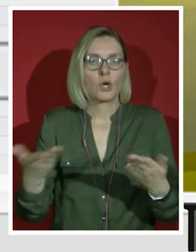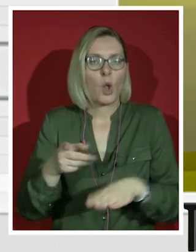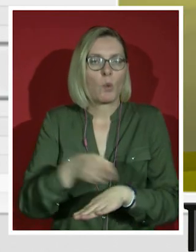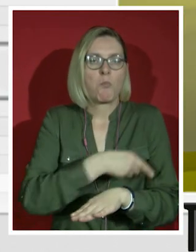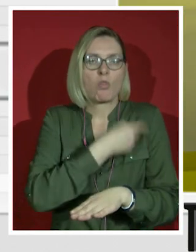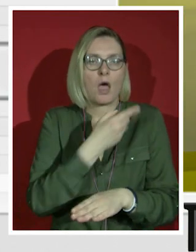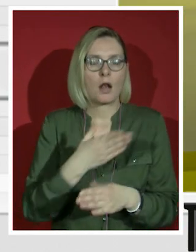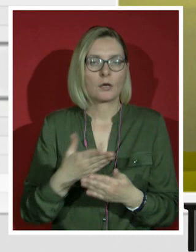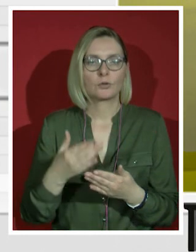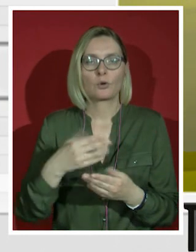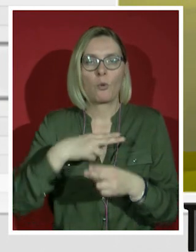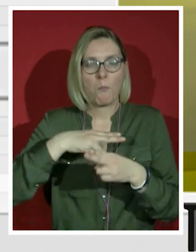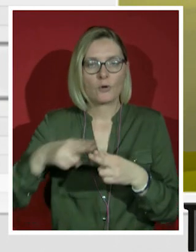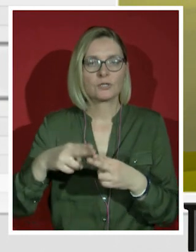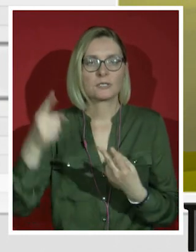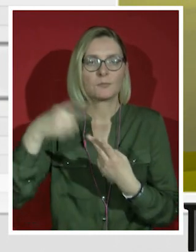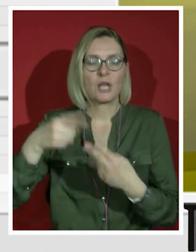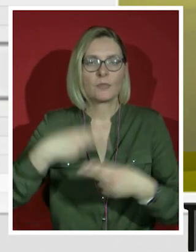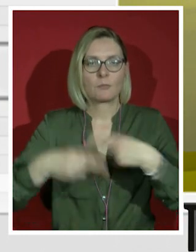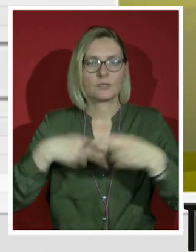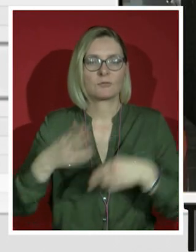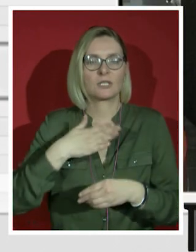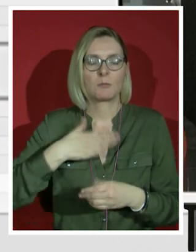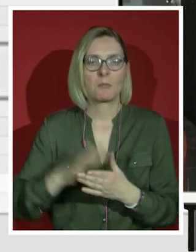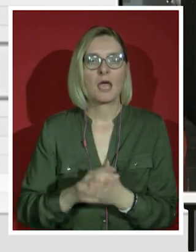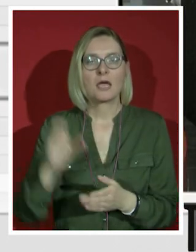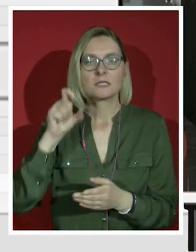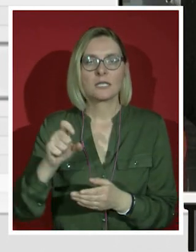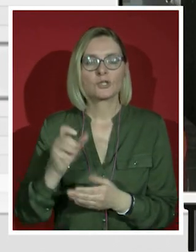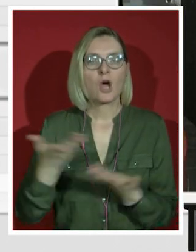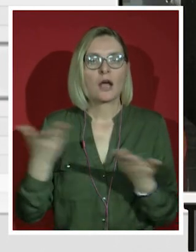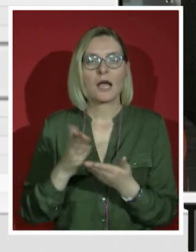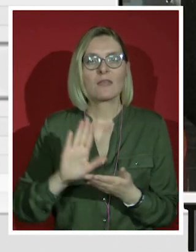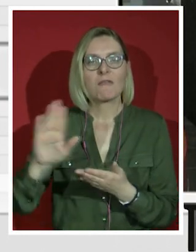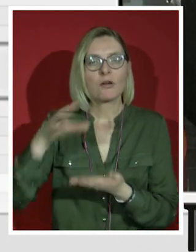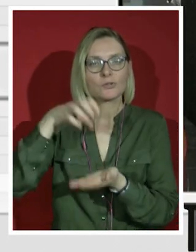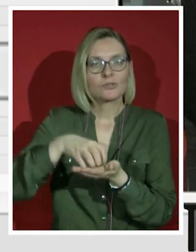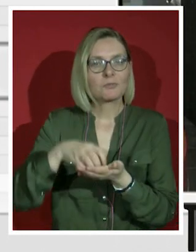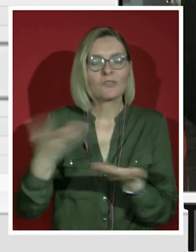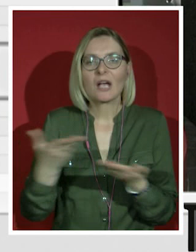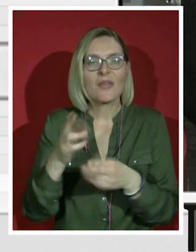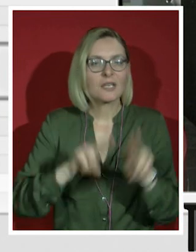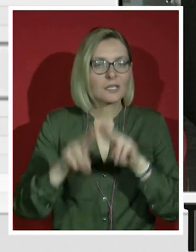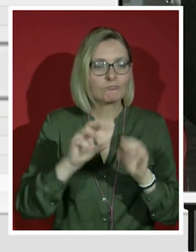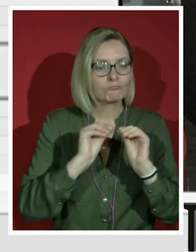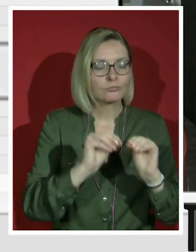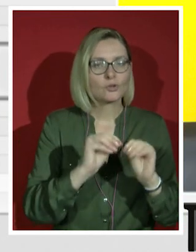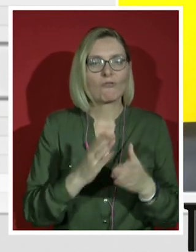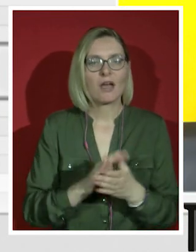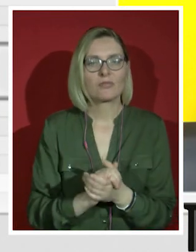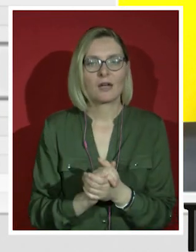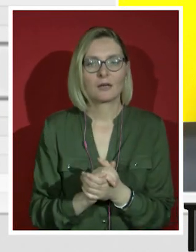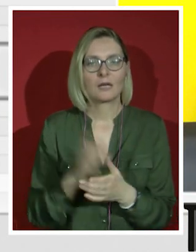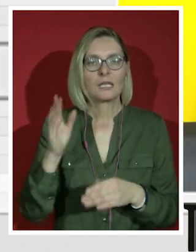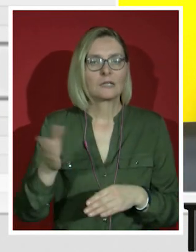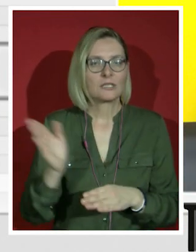толку почисти пчелни производи. Така, абсолютно. А Сашо, каде се вашите пчелни семејства, каде ги се лоцирани? Моите се на излез